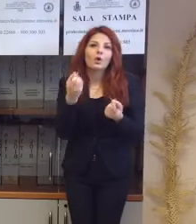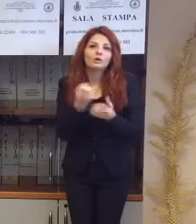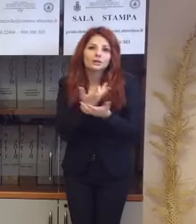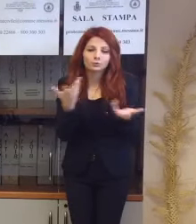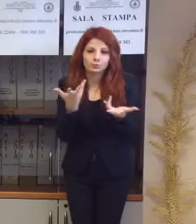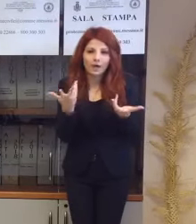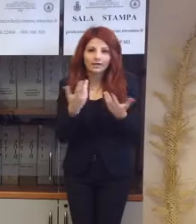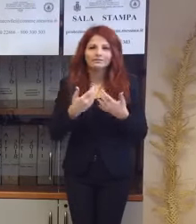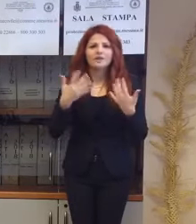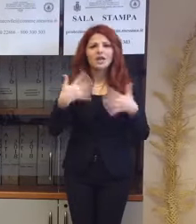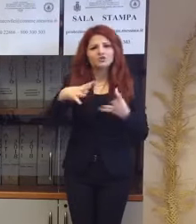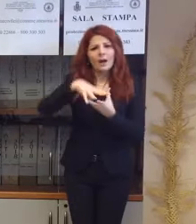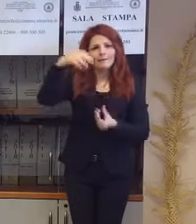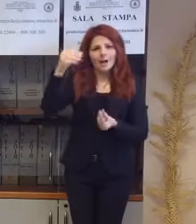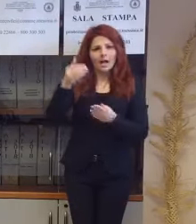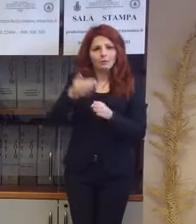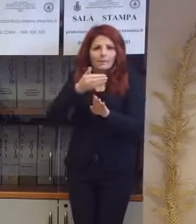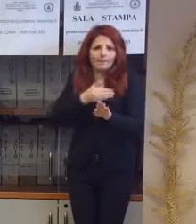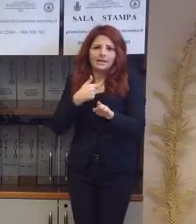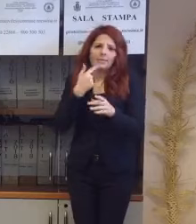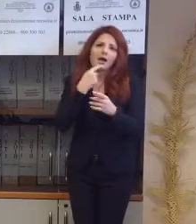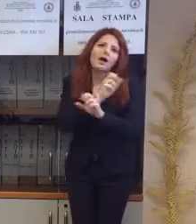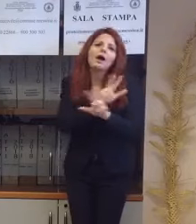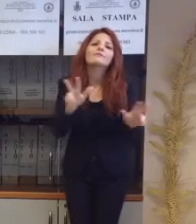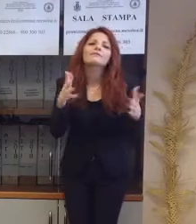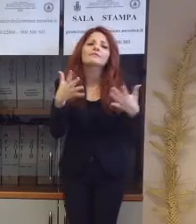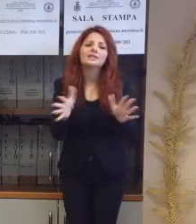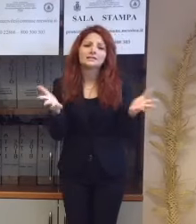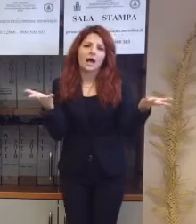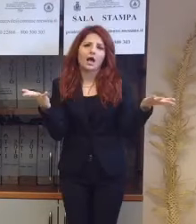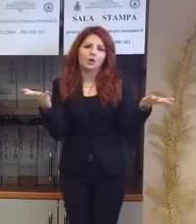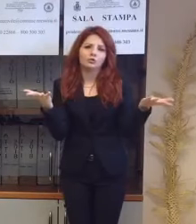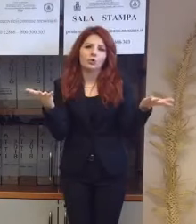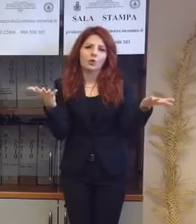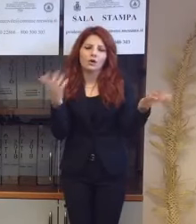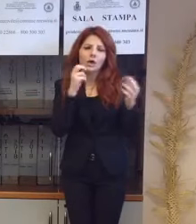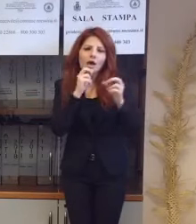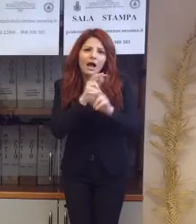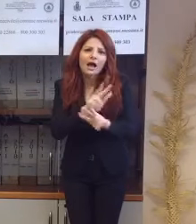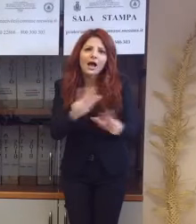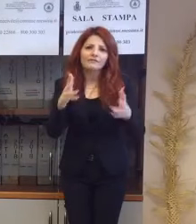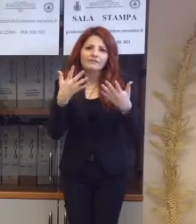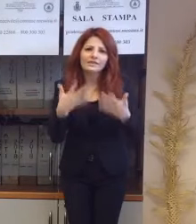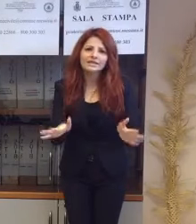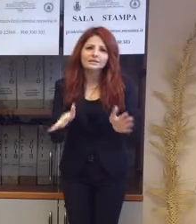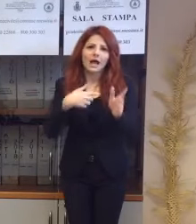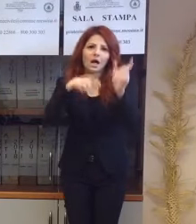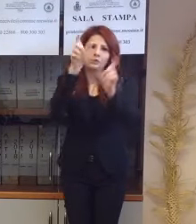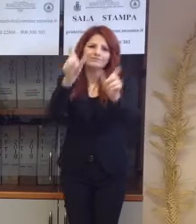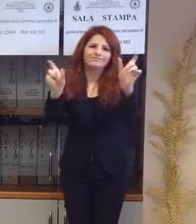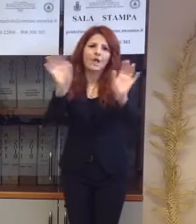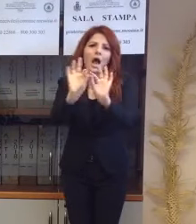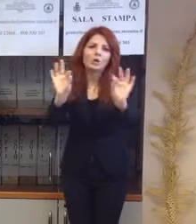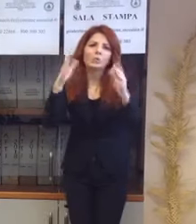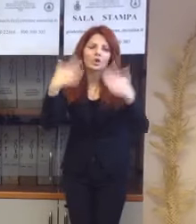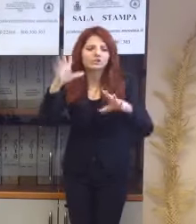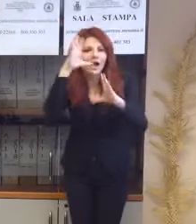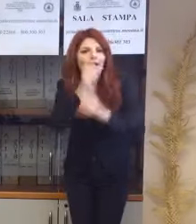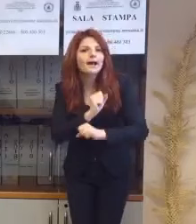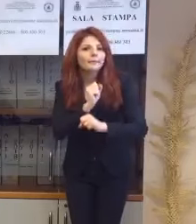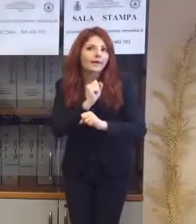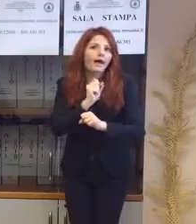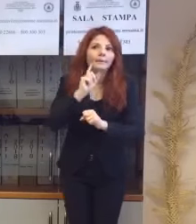e devo dire alcuni hanno compreso il mio messaggio e hanno chiesto immediatamente la sospensione, appunto tale